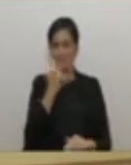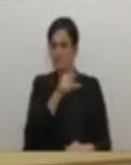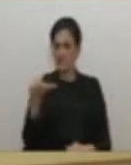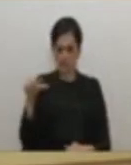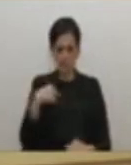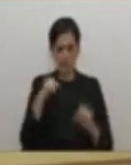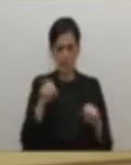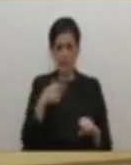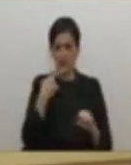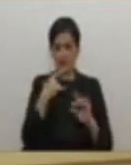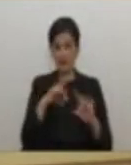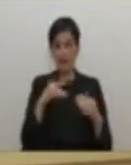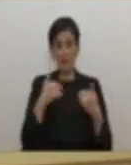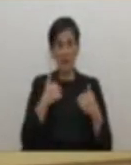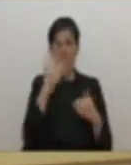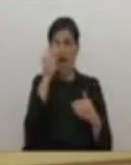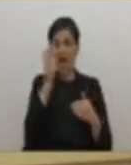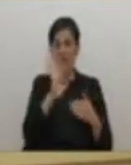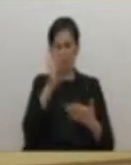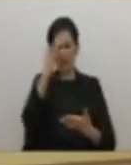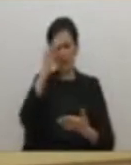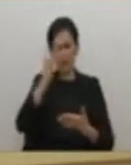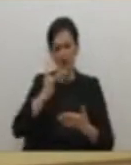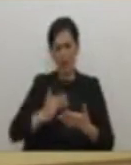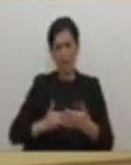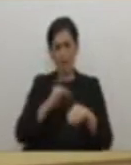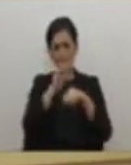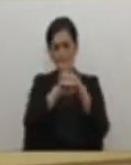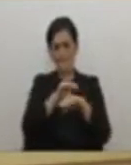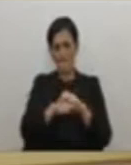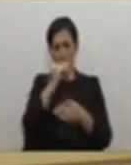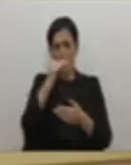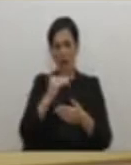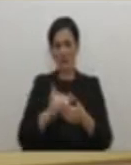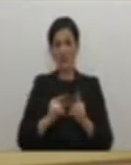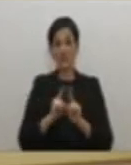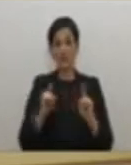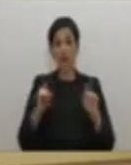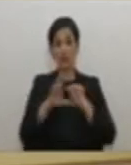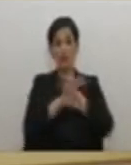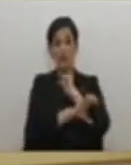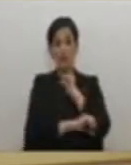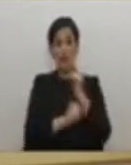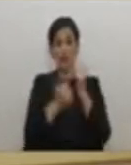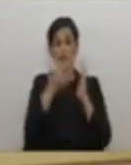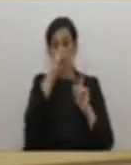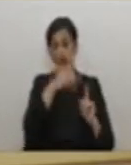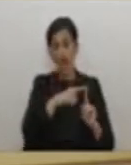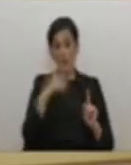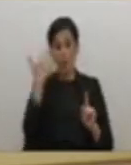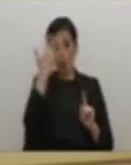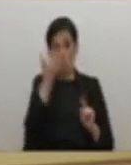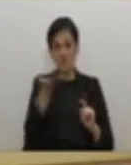გითხრათ. Მე არ ვაპირებ, რომ ჩამოვთვალო ყველა ის ფაქტი განსაკუთრებით ბოლო რამდენიმე თვეში, რაც ოცნებამ გააკეთა,